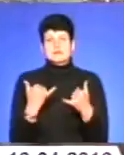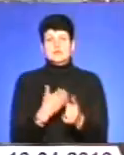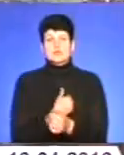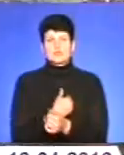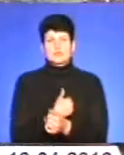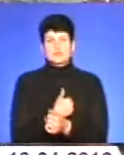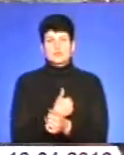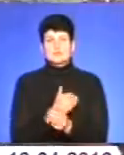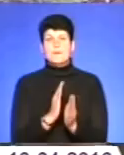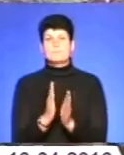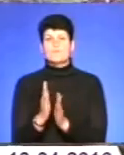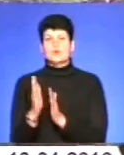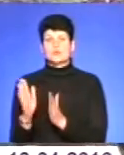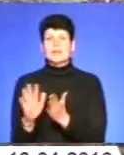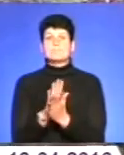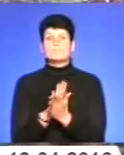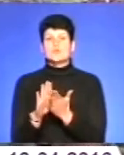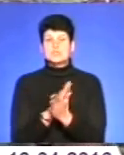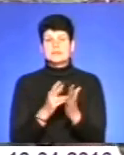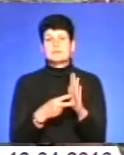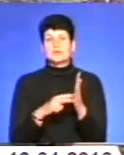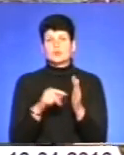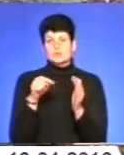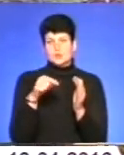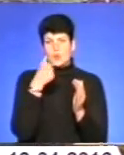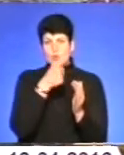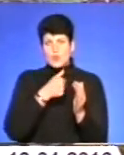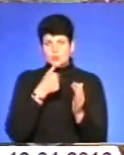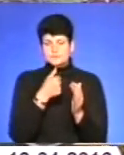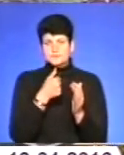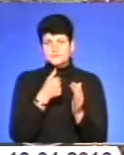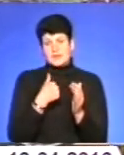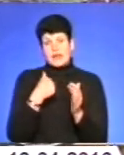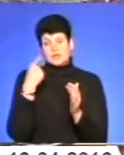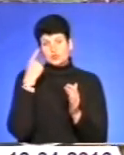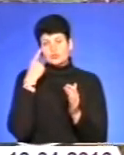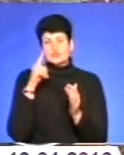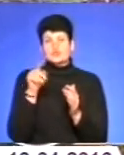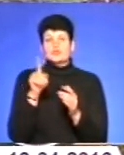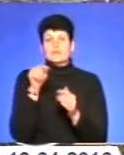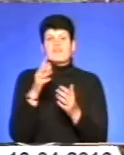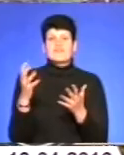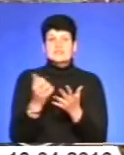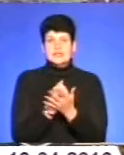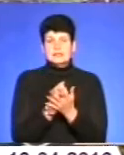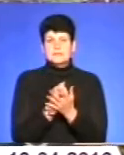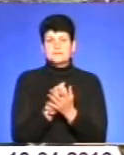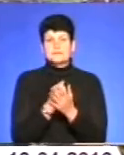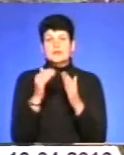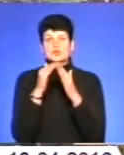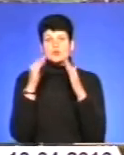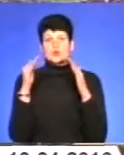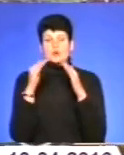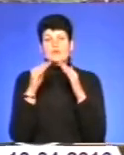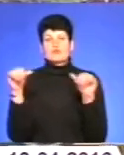хочемо це все впорядкувати, почистити. Плануємо того року, я думаю, що ми встигнемо таке перекрити столову по-новому, тому що